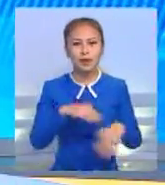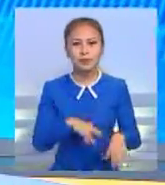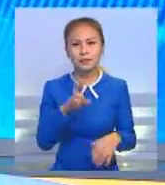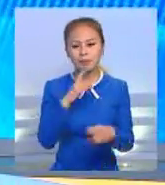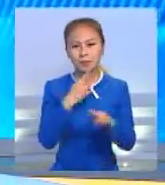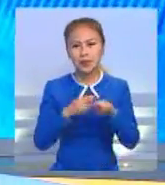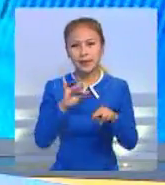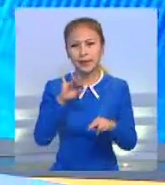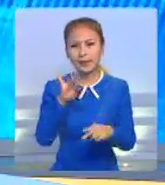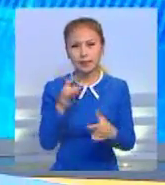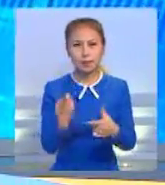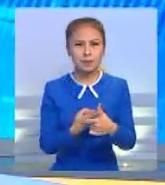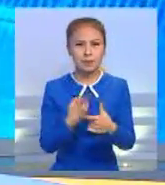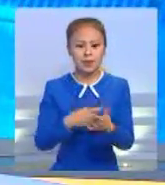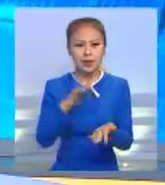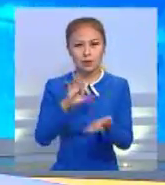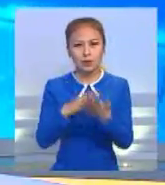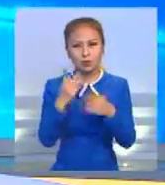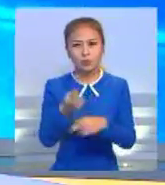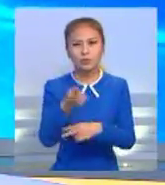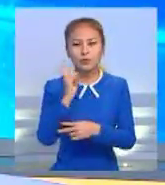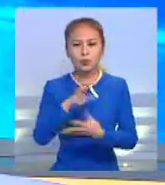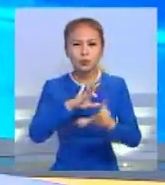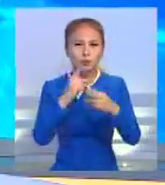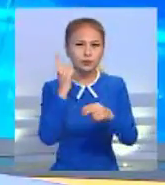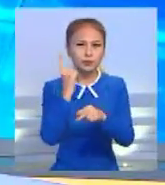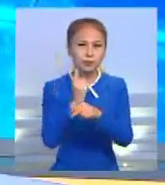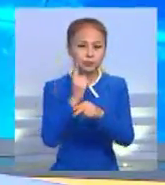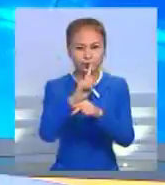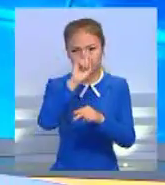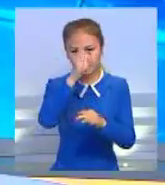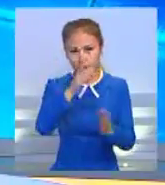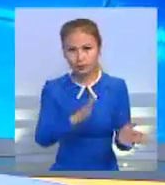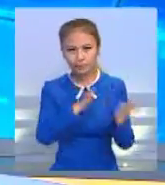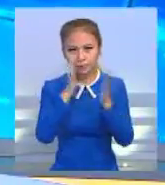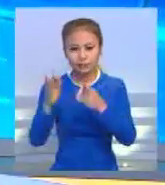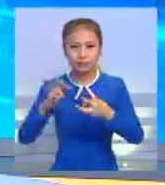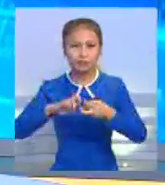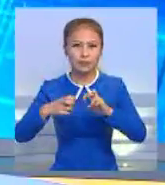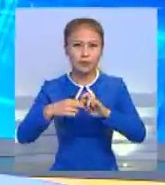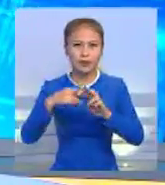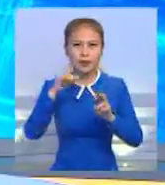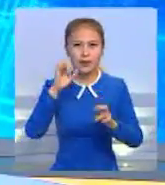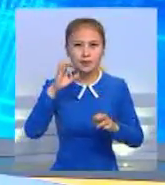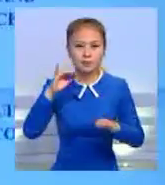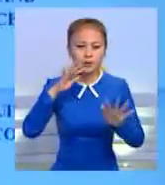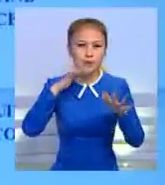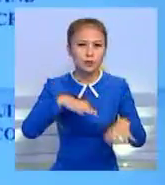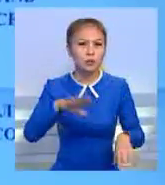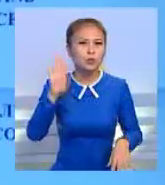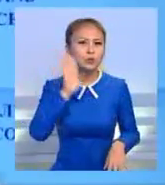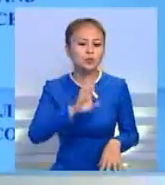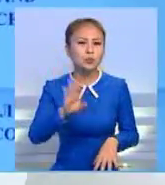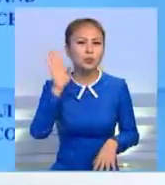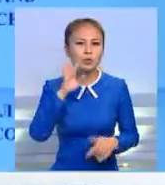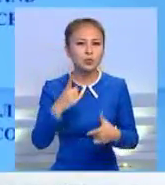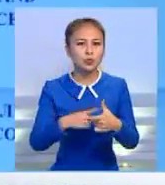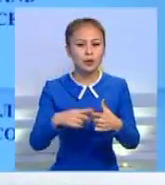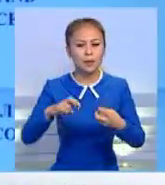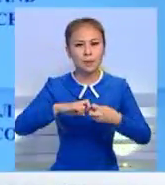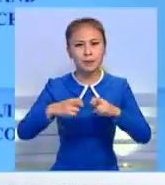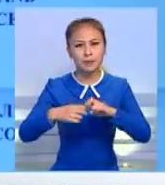Каспийден бекірені коммерциялық мақсатта аулауға қатысты шектеу тағы бір жылға ұзартылды. Бұл мәселе Каспий теңізі биоресурстары